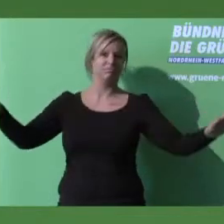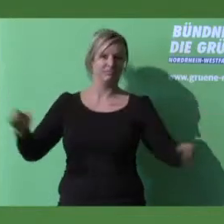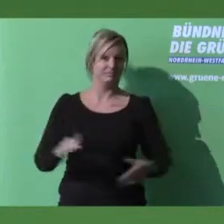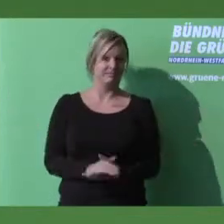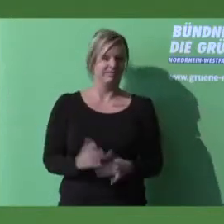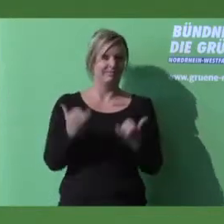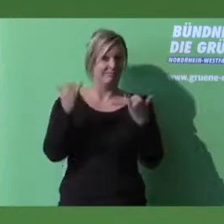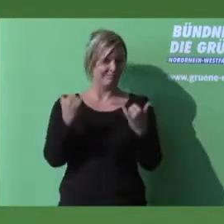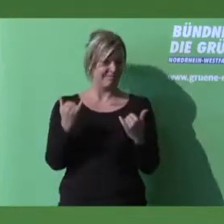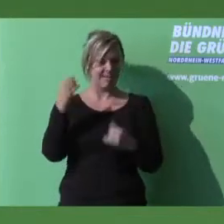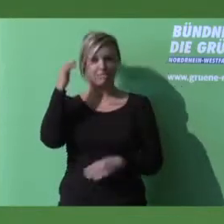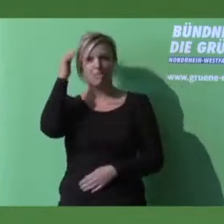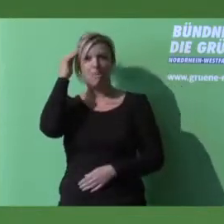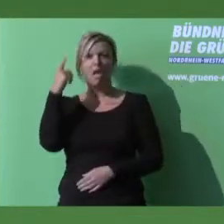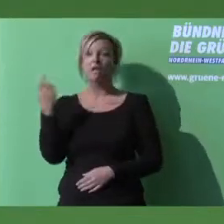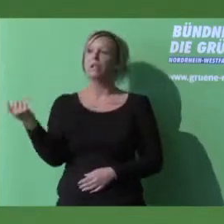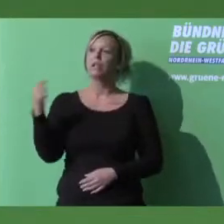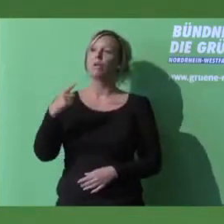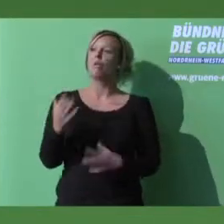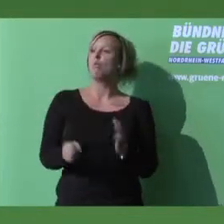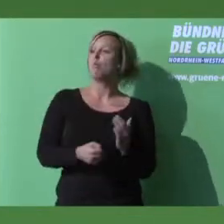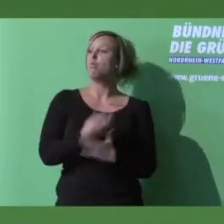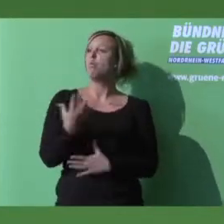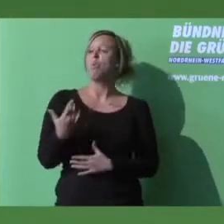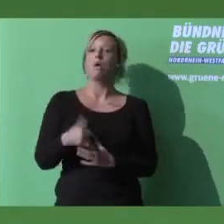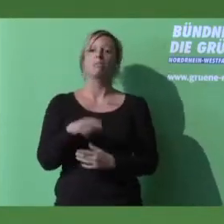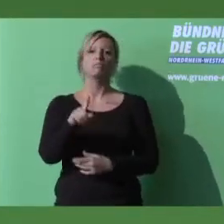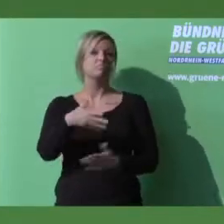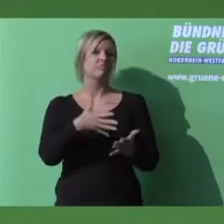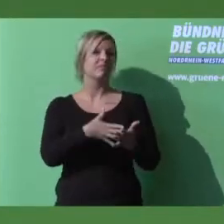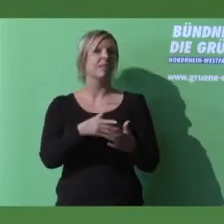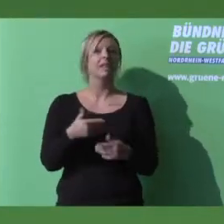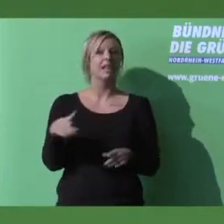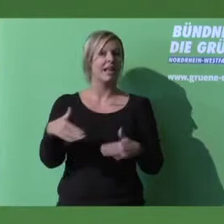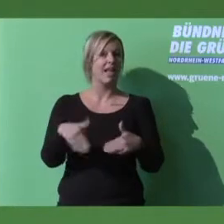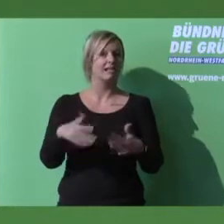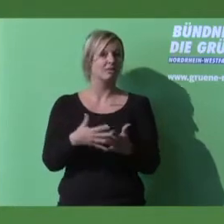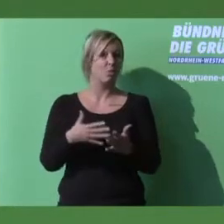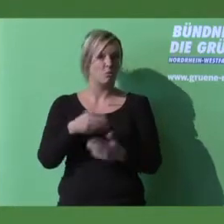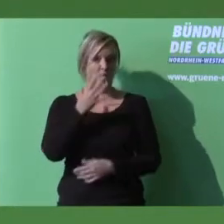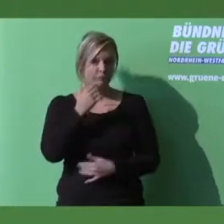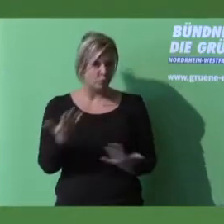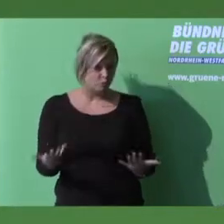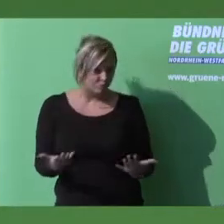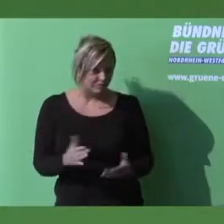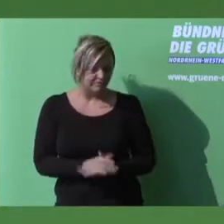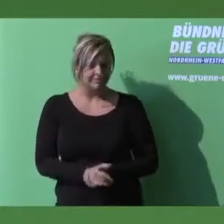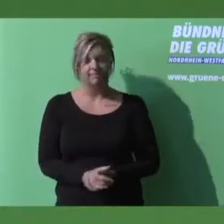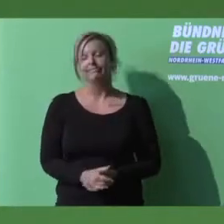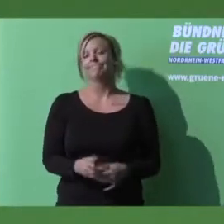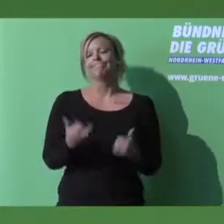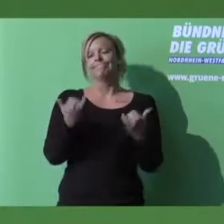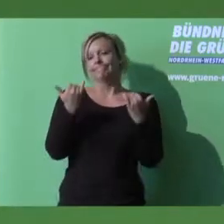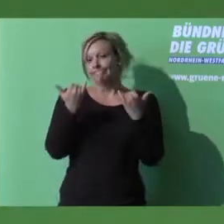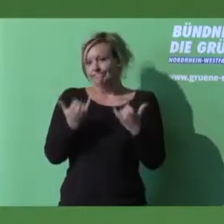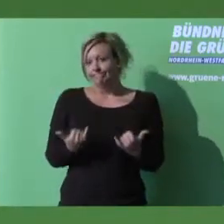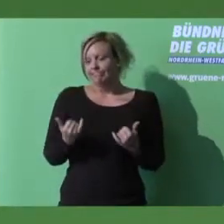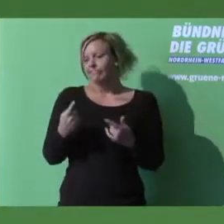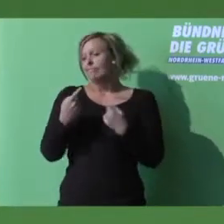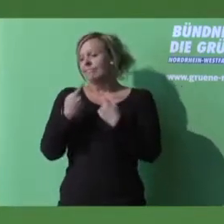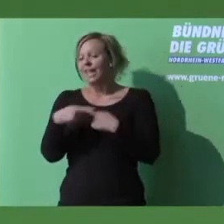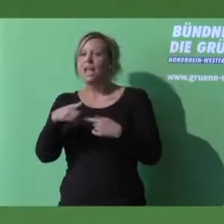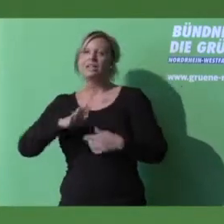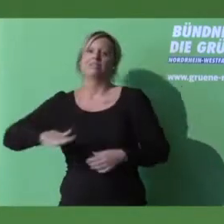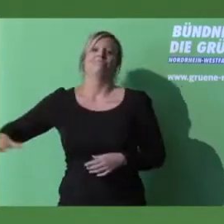Und jetzt kommt Frau Merkel mit Herrn Friedrich und führt wieder Grenzkontrollen ein. Aber es gibt auch einen anderen Bereich, wo